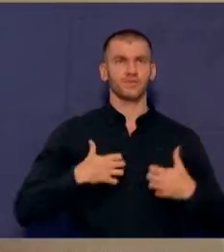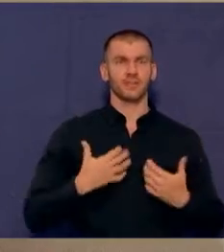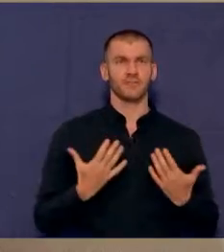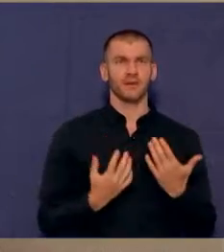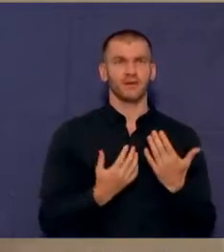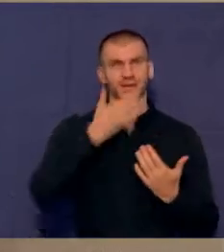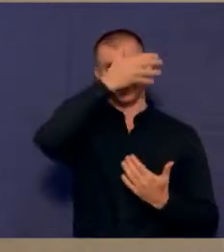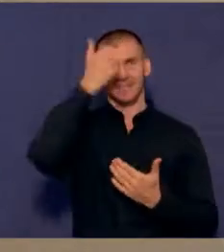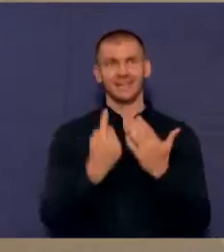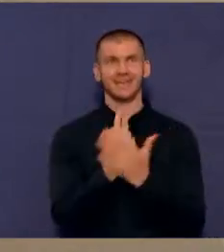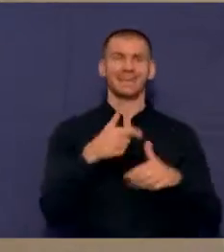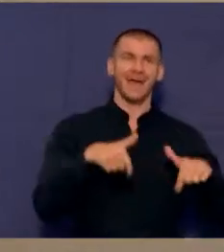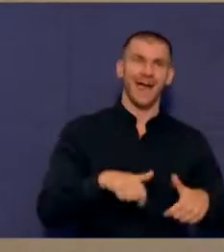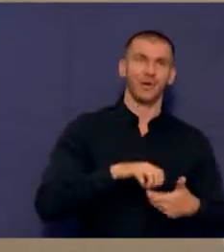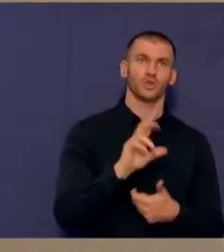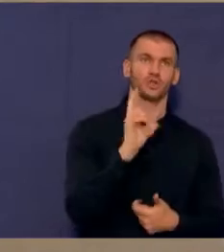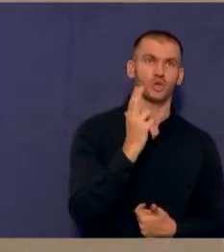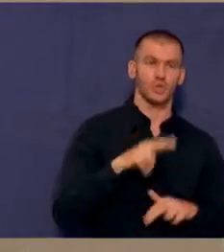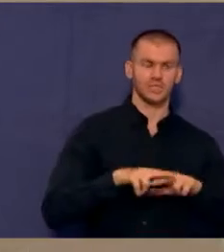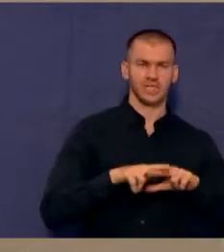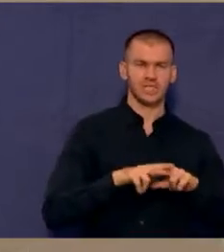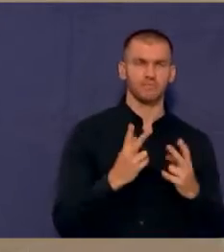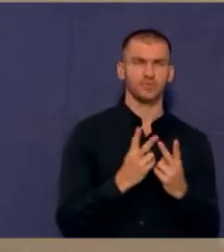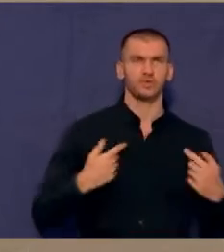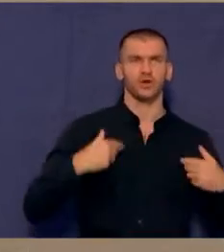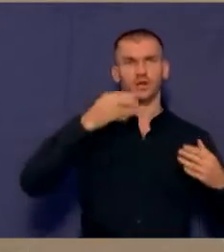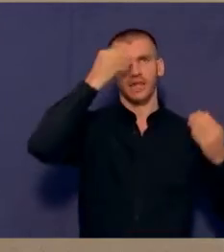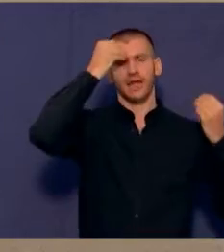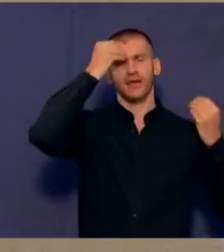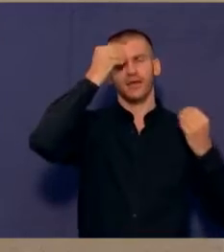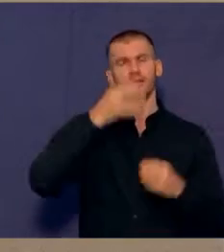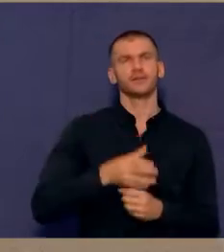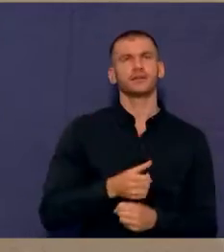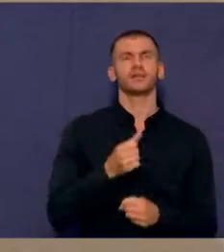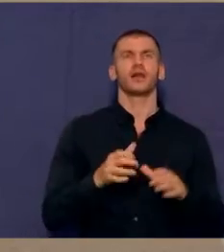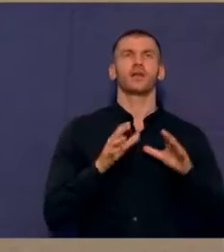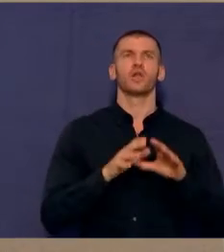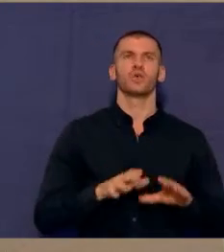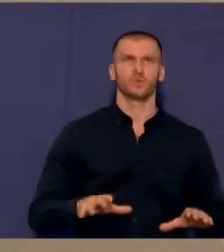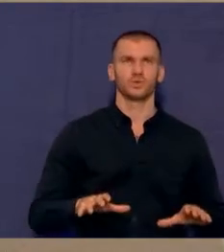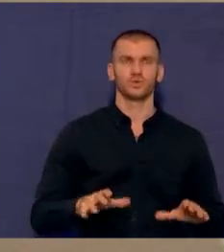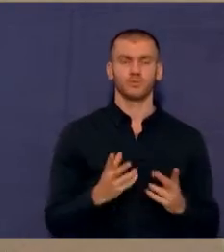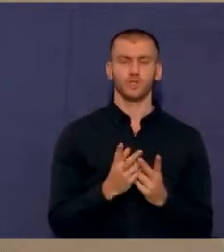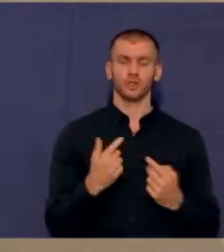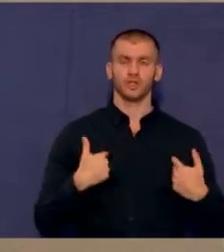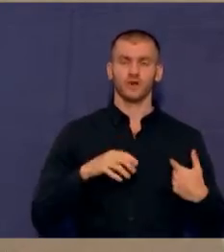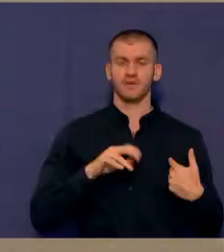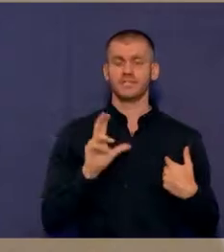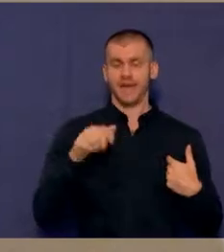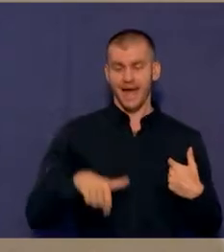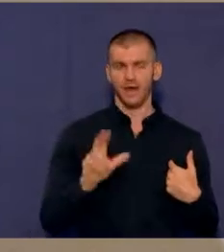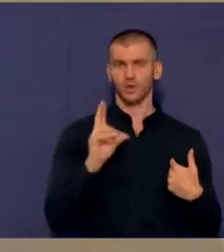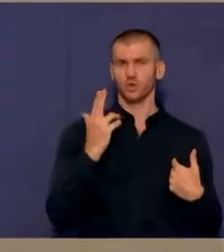i en taxi? Eller liksom känslan. Och då har jag lärt mig liksom att hitta lugnet. Så att jag är hela tiden i nuet och tänker